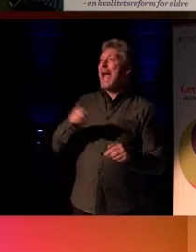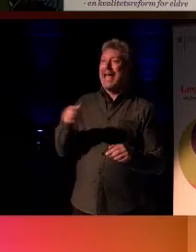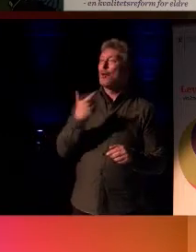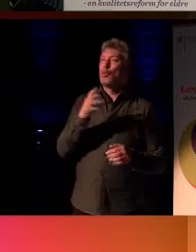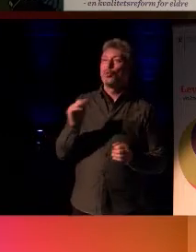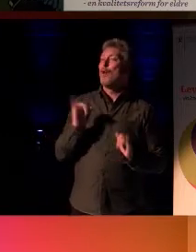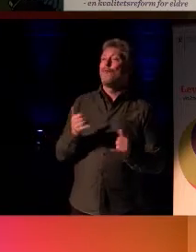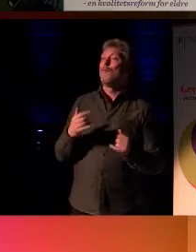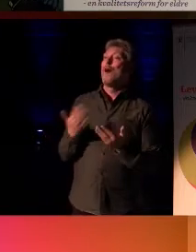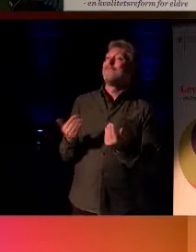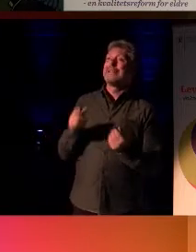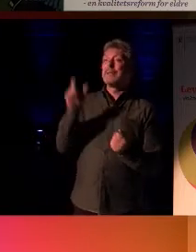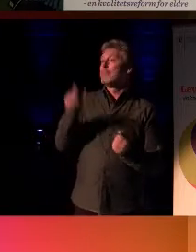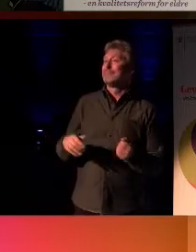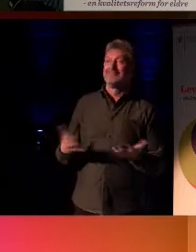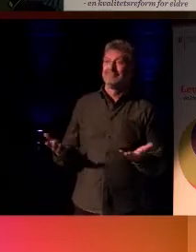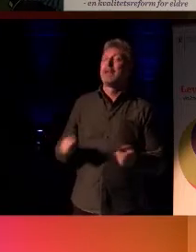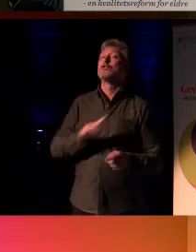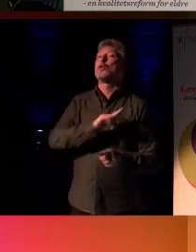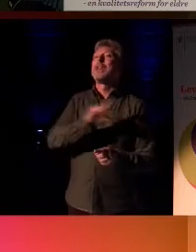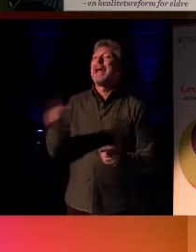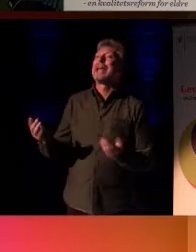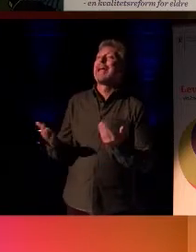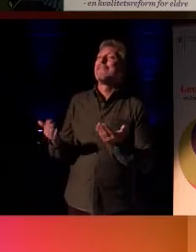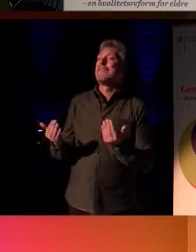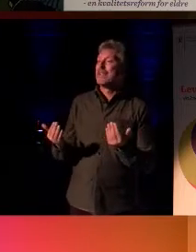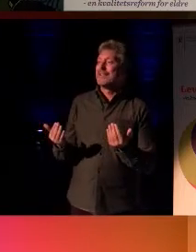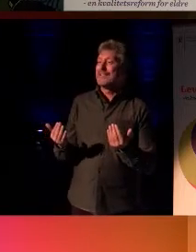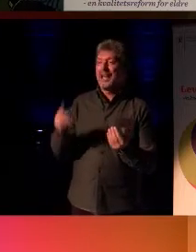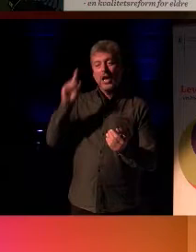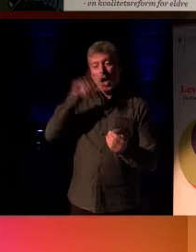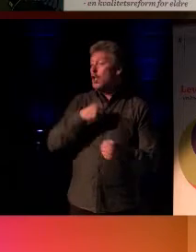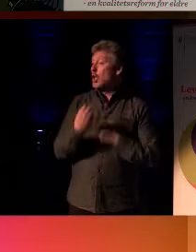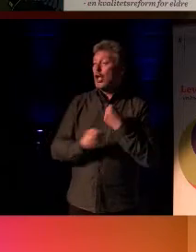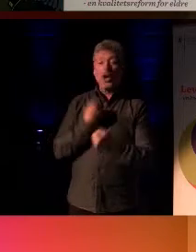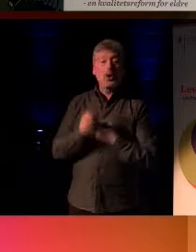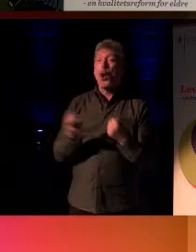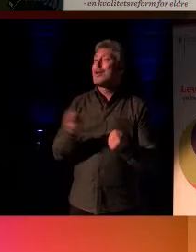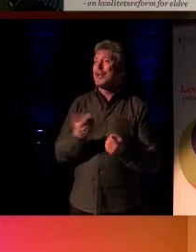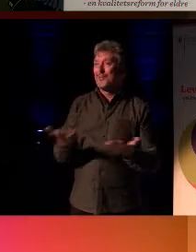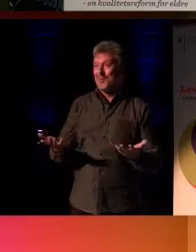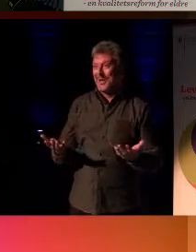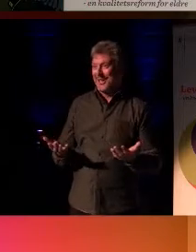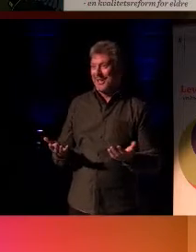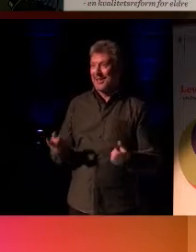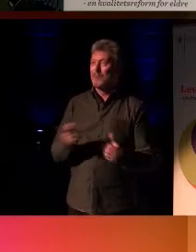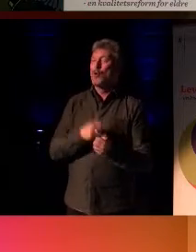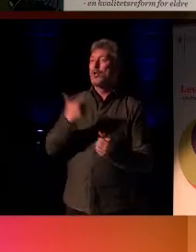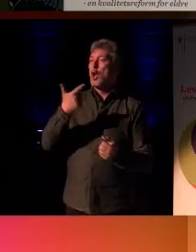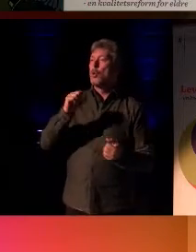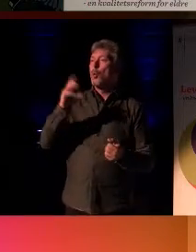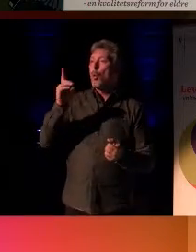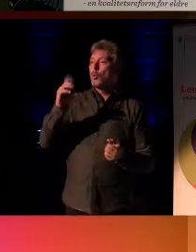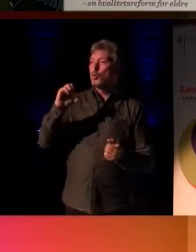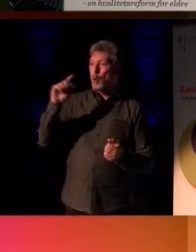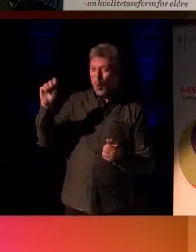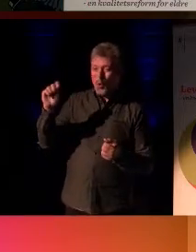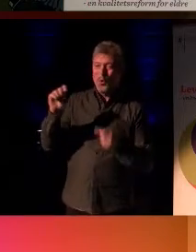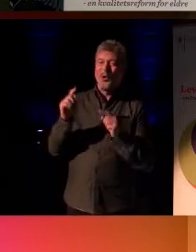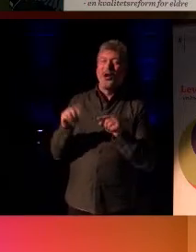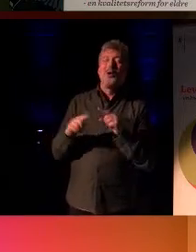venter. Så lenge de venter, kan de heller ikke foreta seg noe. Og både herr Godot og ventingen I seg